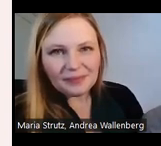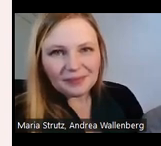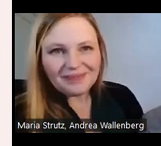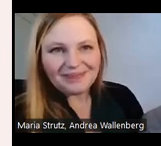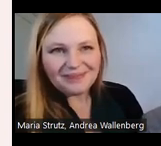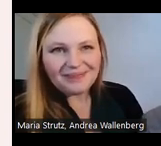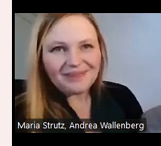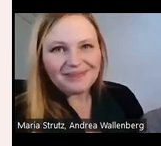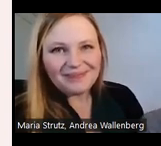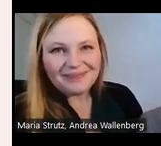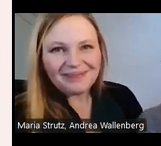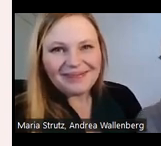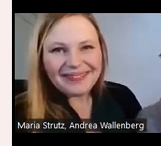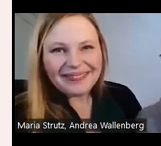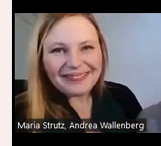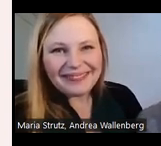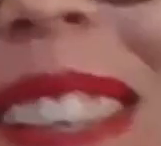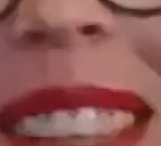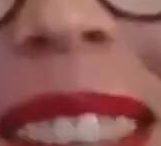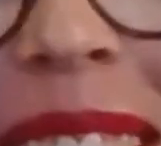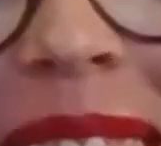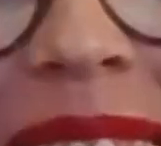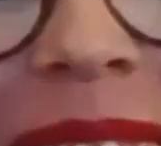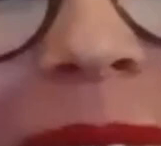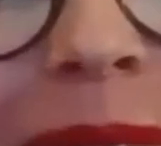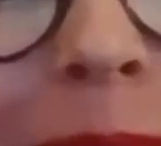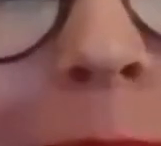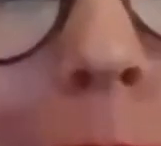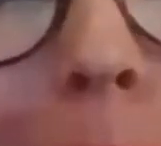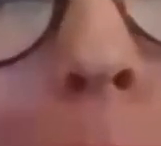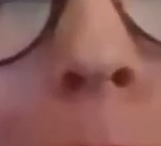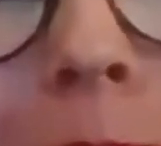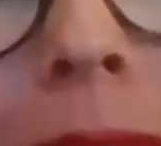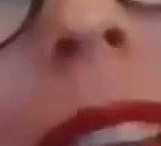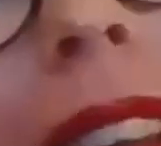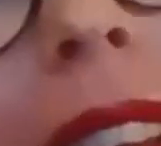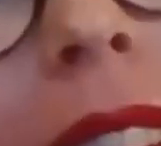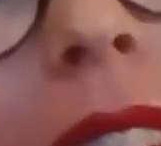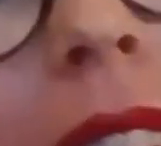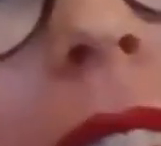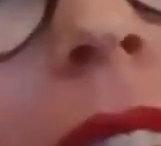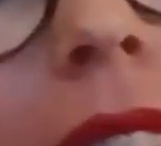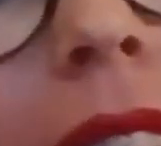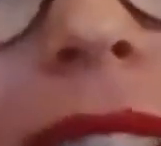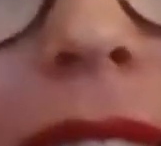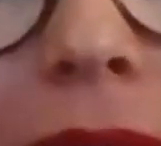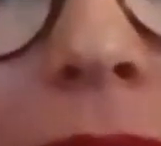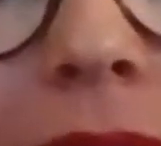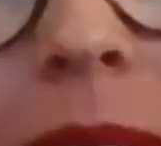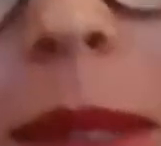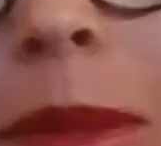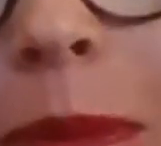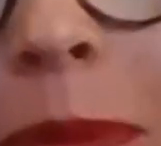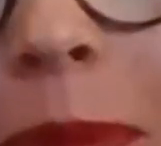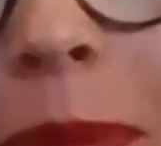säga tack och att det var inspirerande och intressant. Sen får vi ju beklaga att det blev lite hackigt där i stundom. Men största delen av